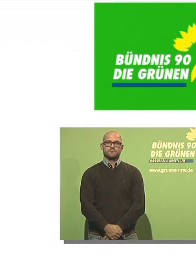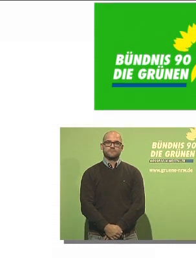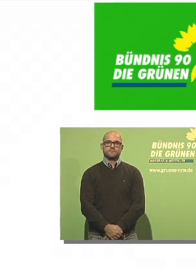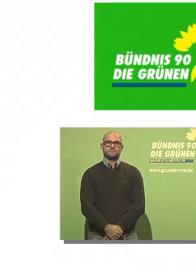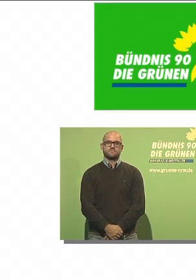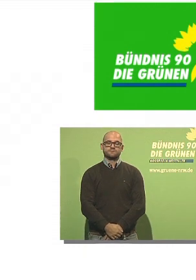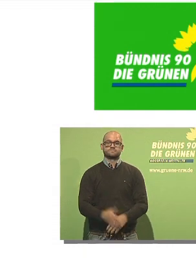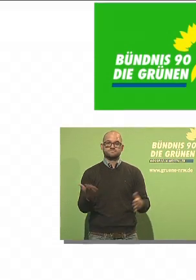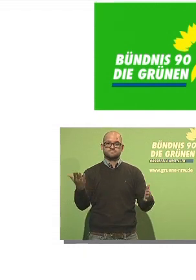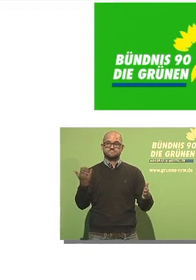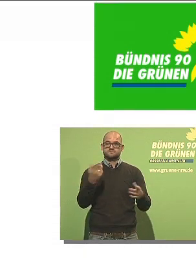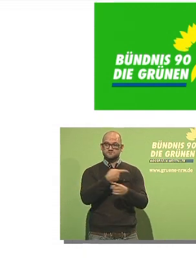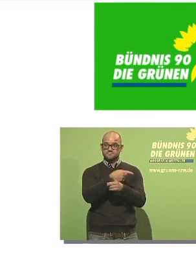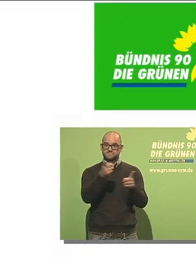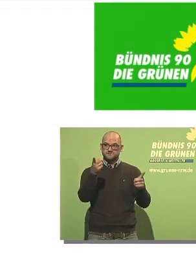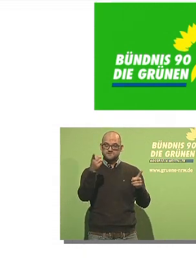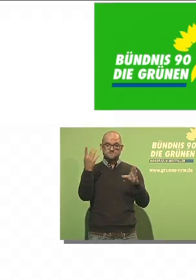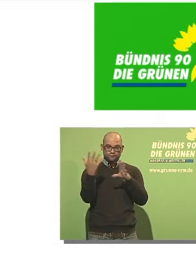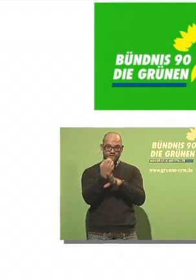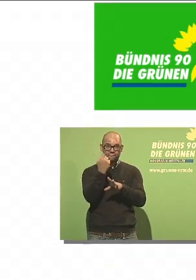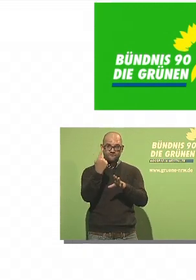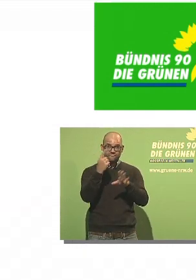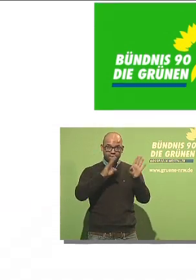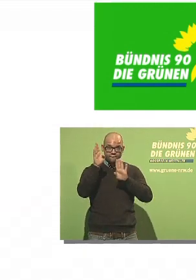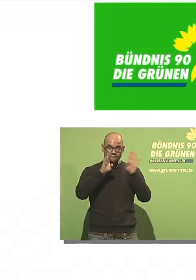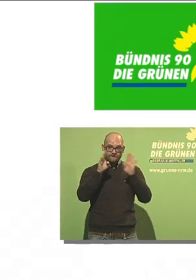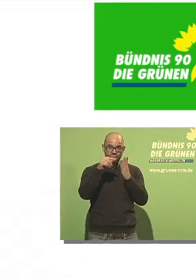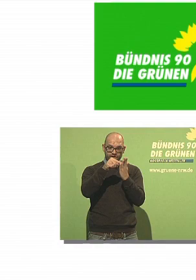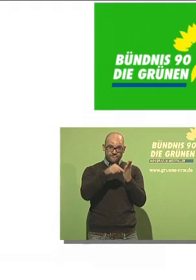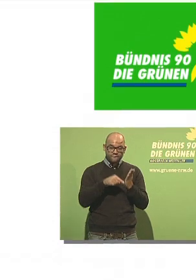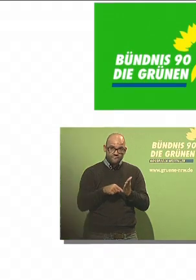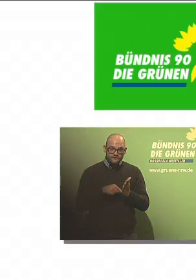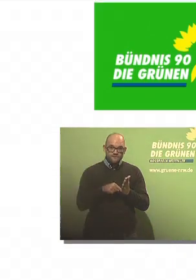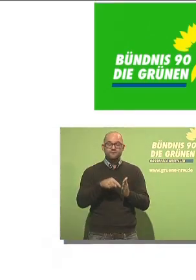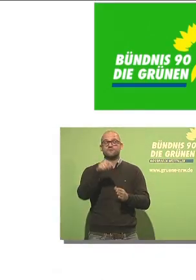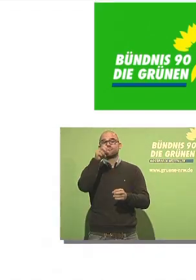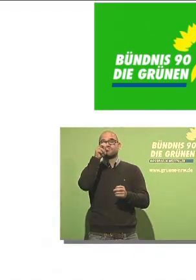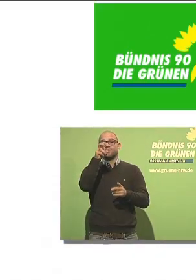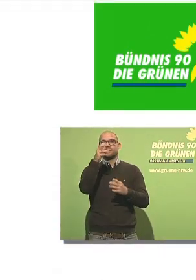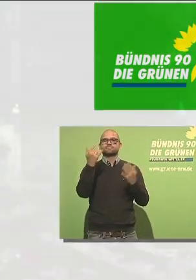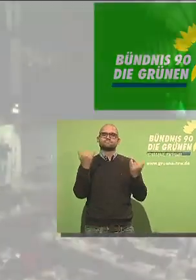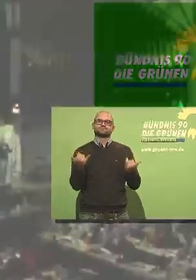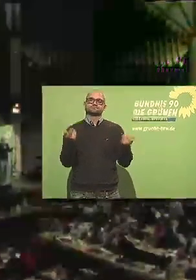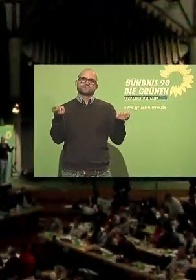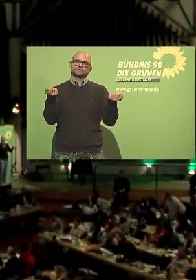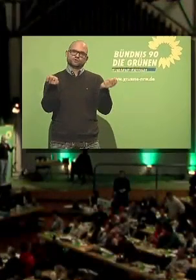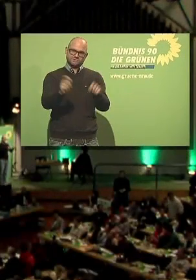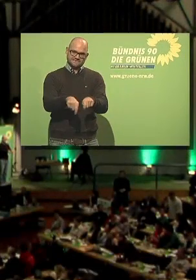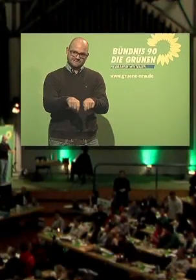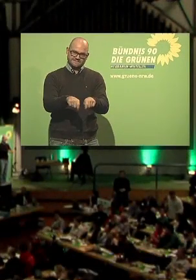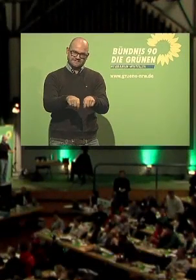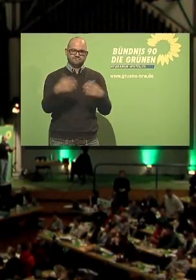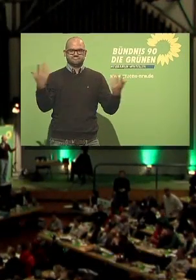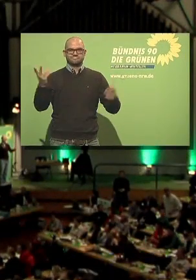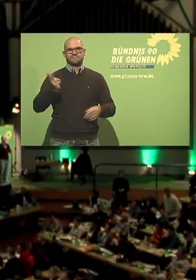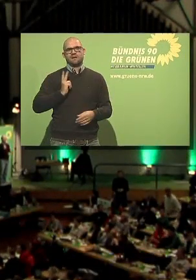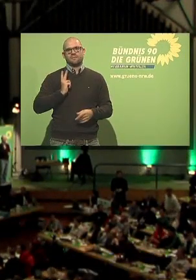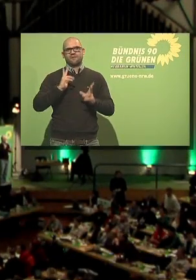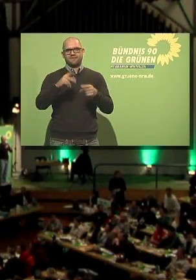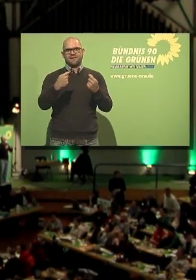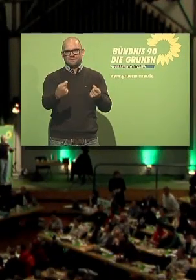War es jedem möglich, die Stimme abzugeben? Dann schließe ich jetzt den Wahlgang und wir warten aufs Ergebnis.